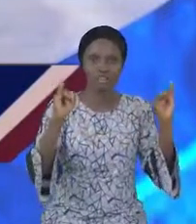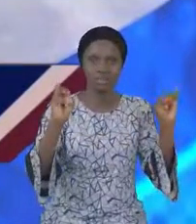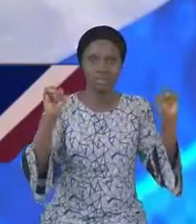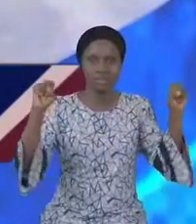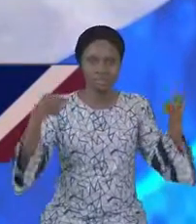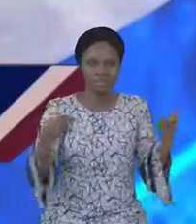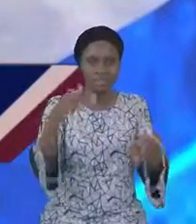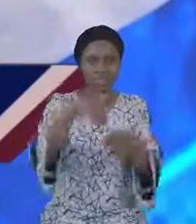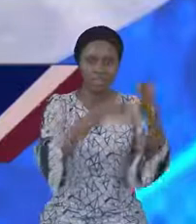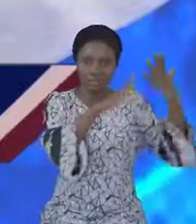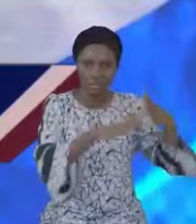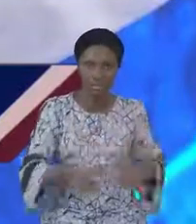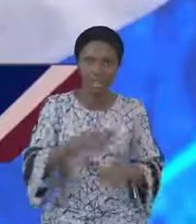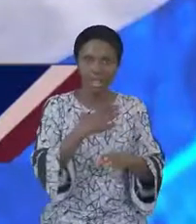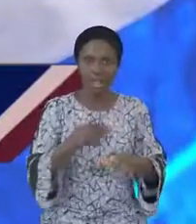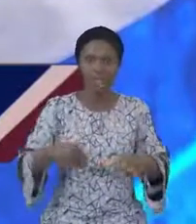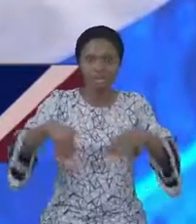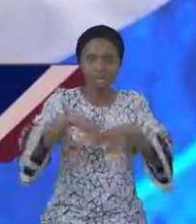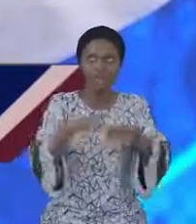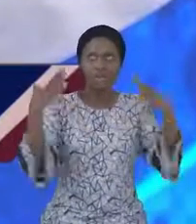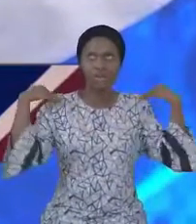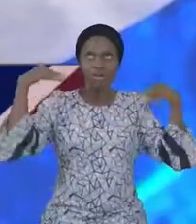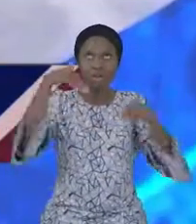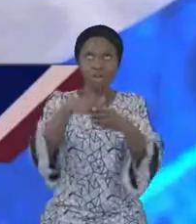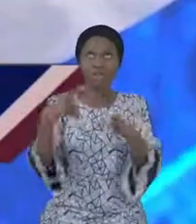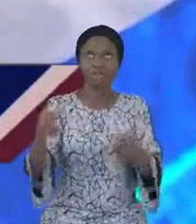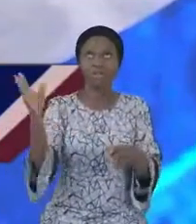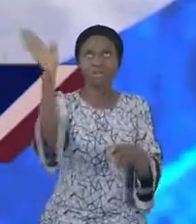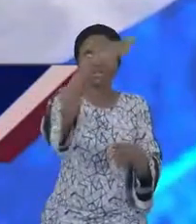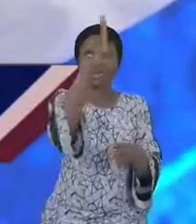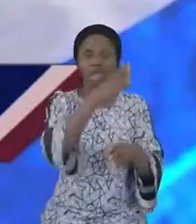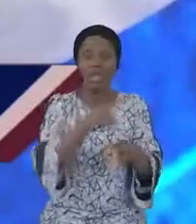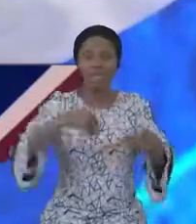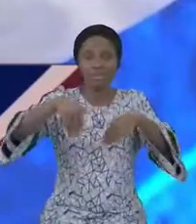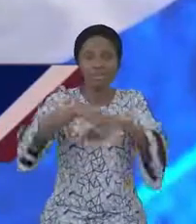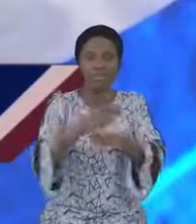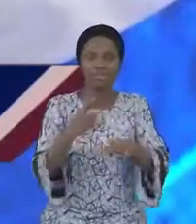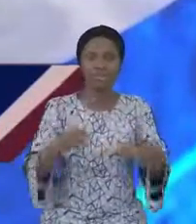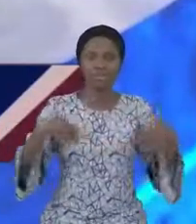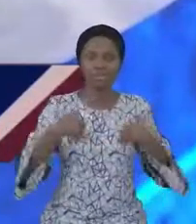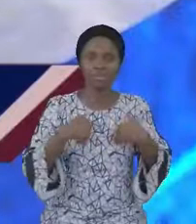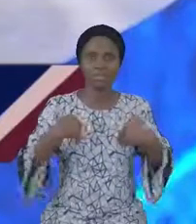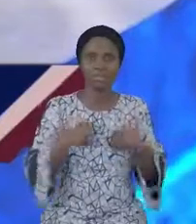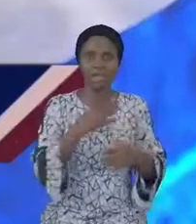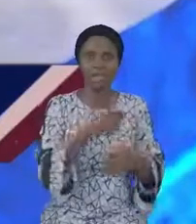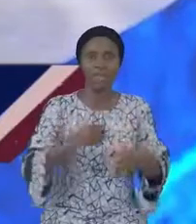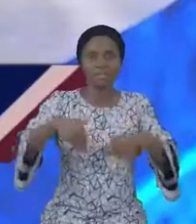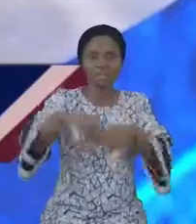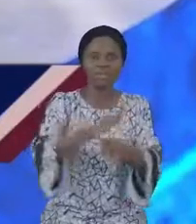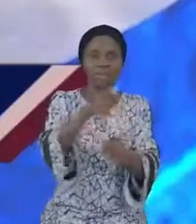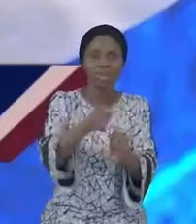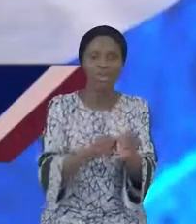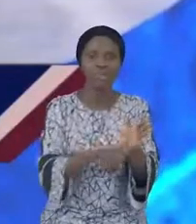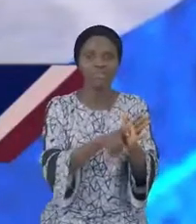ciel, sur le bétail, sur toute la terre. Et sur tous les reptiles